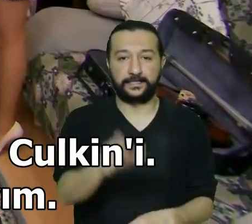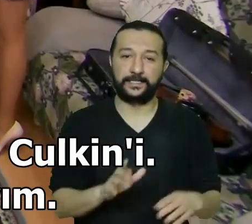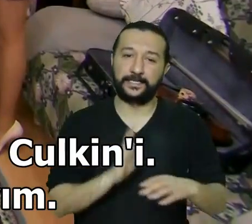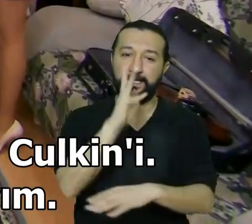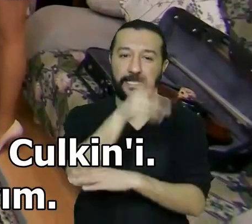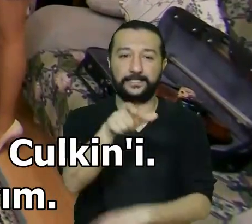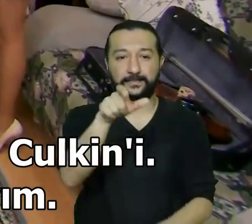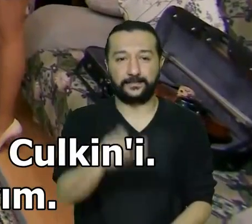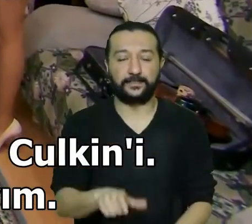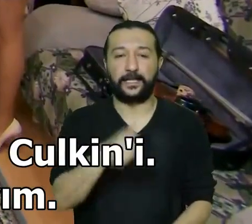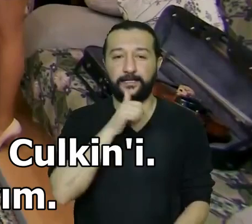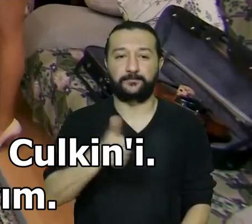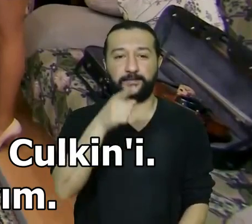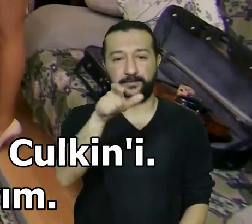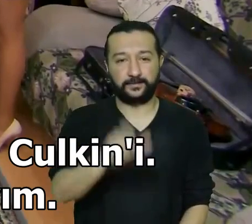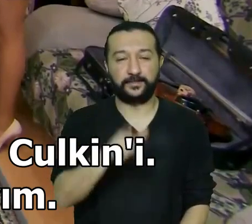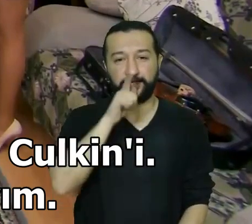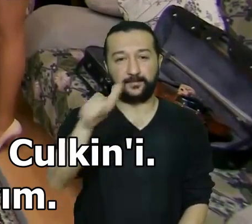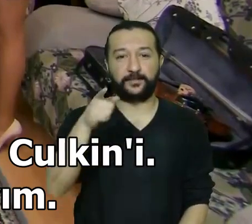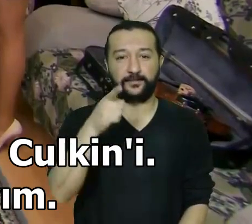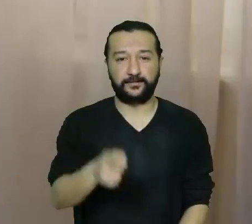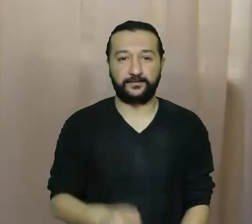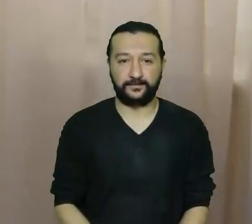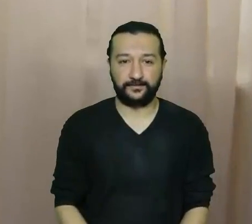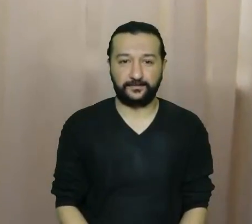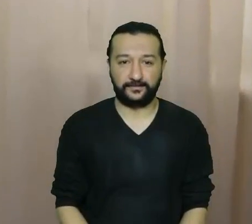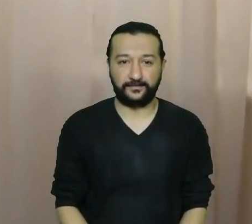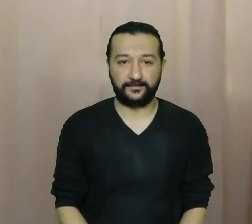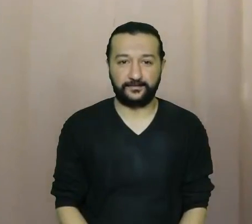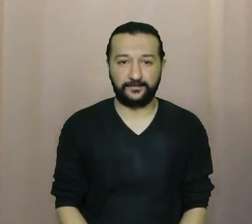geleceğin makvali kulkini. Hadi oğlum bir bağır bayım.